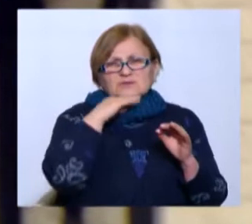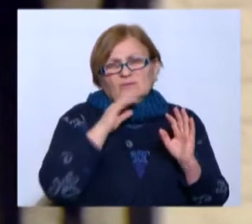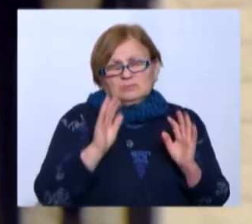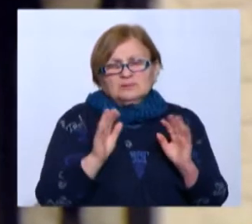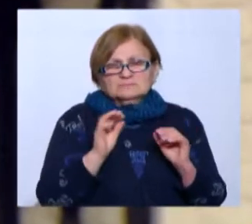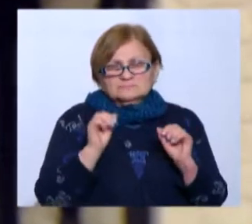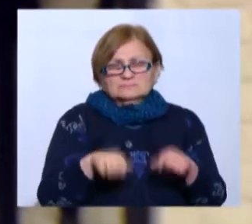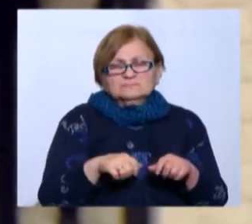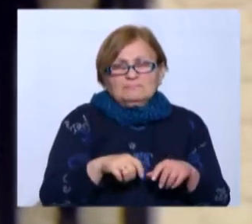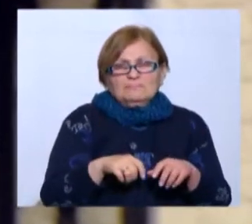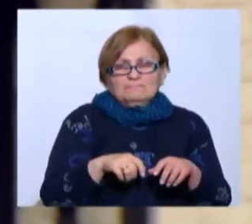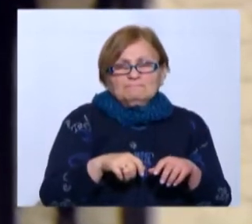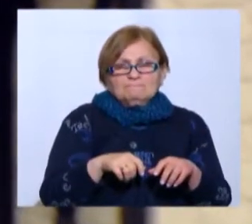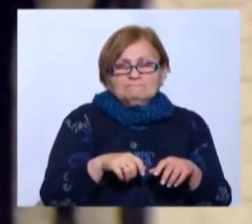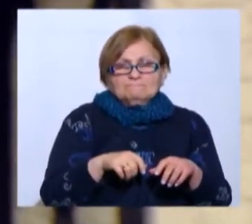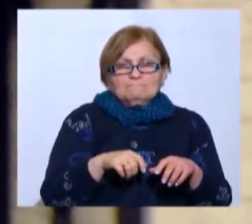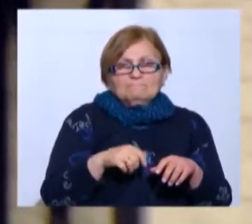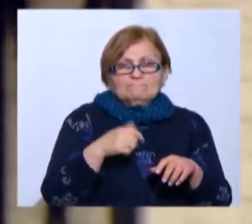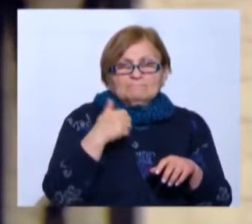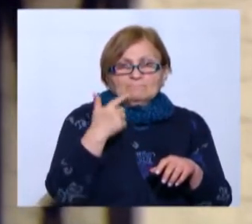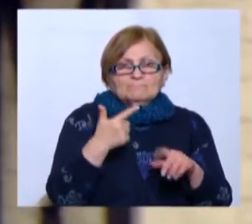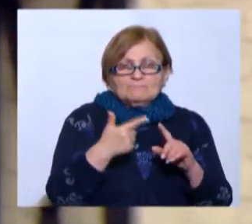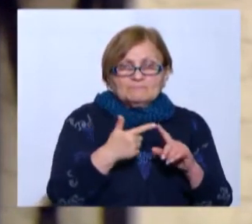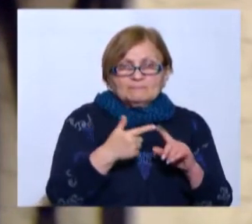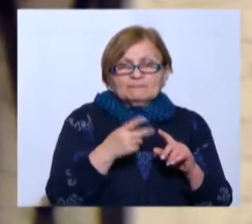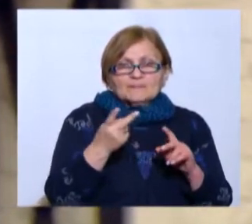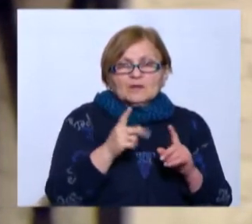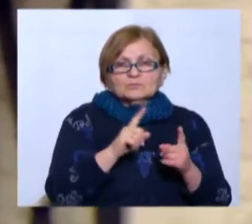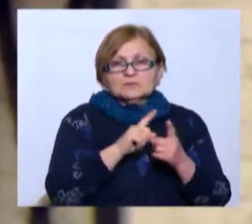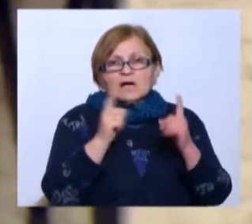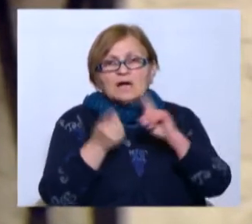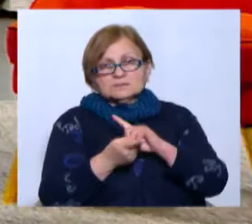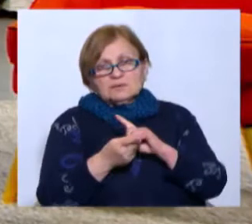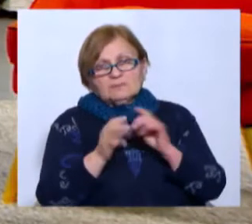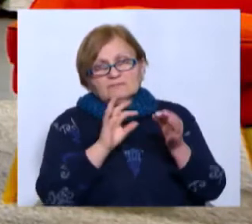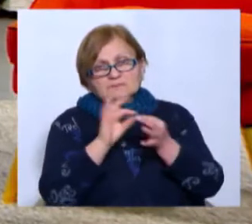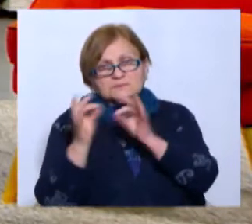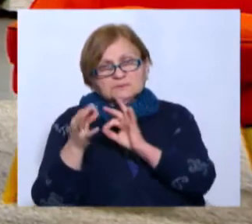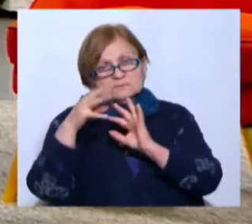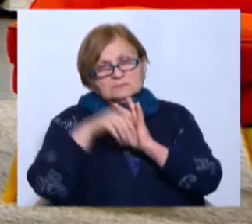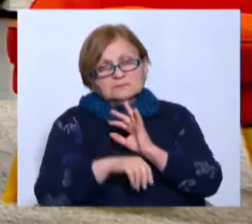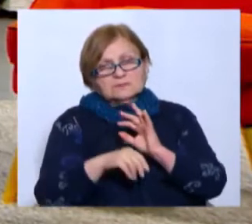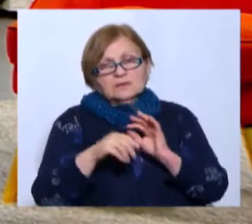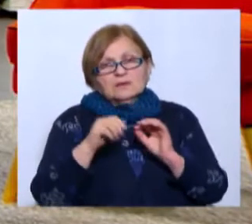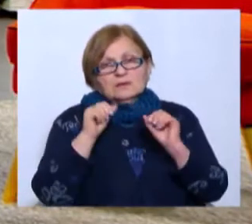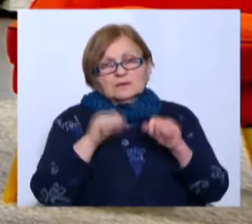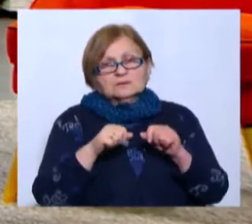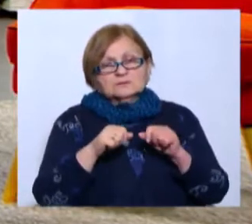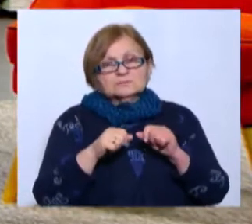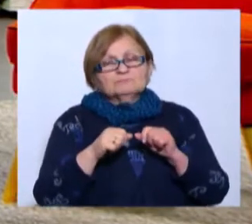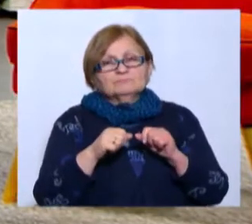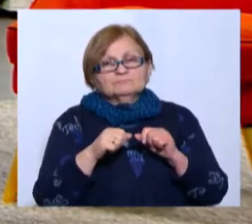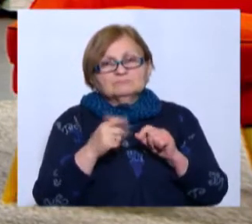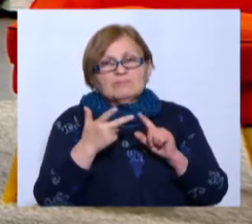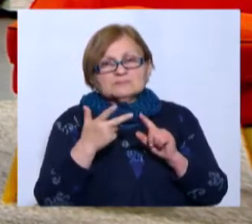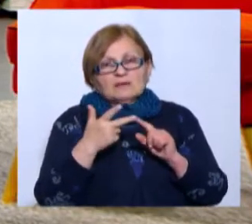გამოვეხმიანოს ჩვენს თხზულებაში. მას იგი უნდა შეიცავდეს გარდამავალ წინადადებას, რომელსაც გადავყავართ მესამე ნაწილისკენ შესავლის.